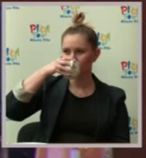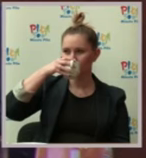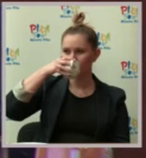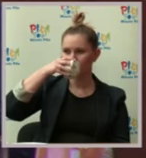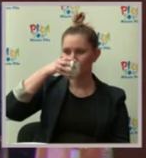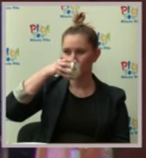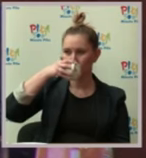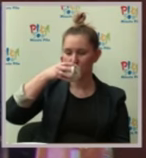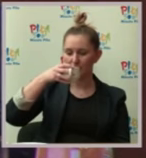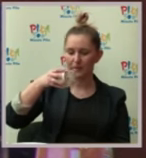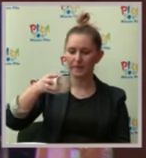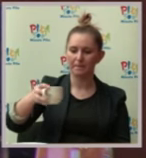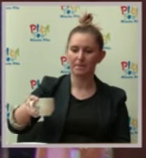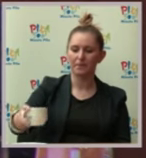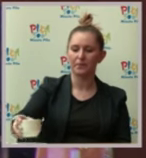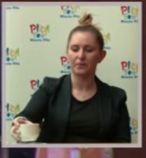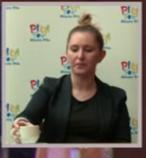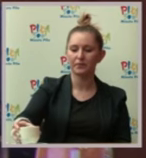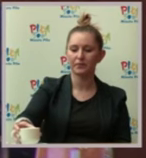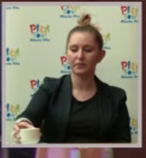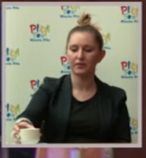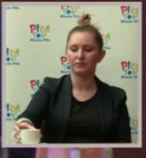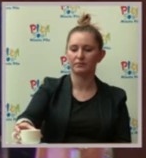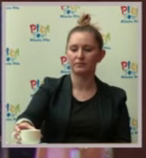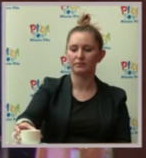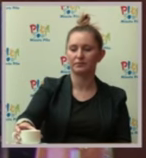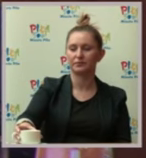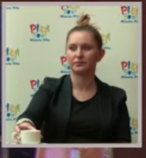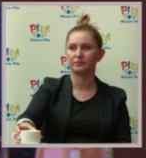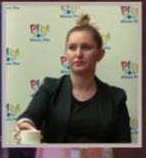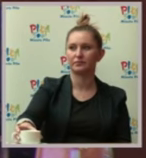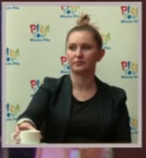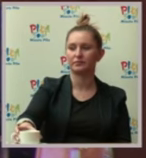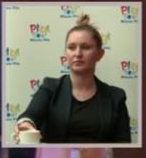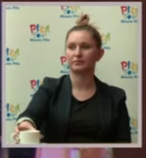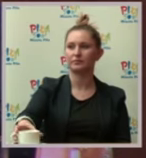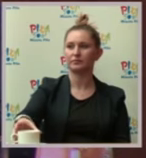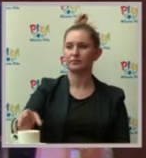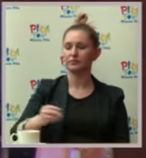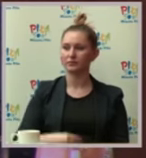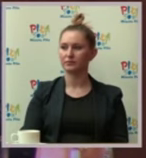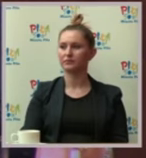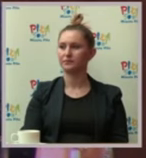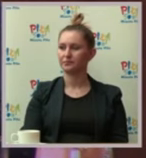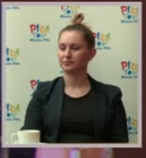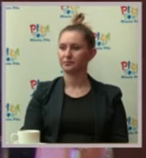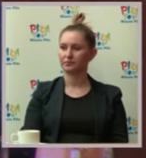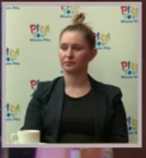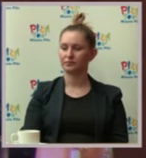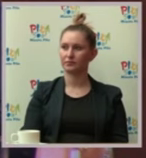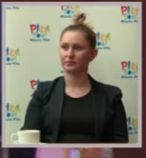różnicy wartości nieruchomości. Wcześniej to było 25%.